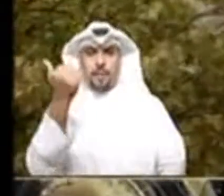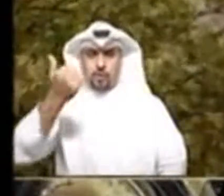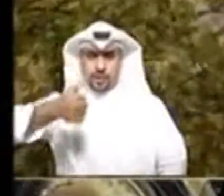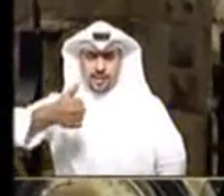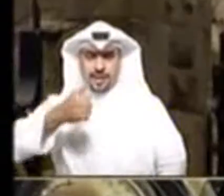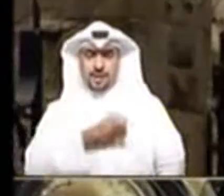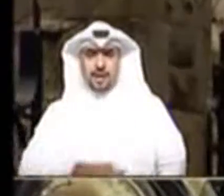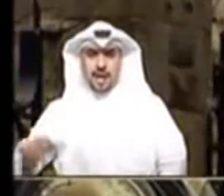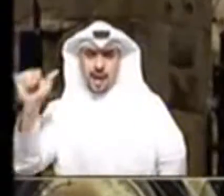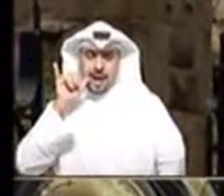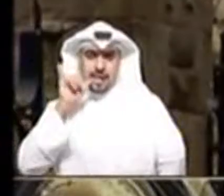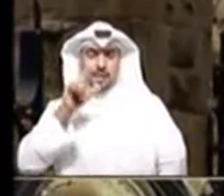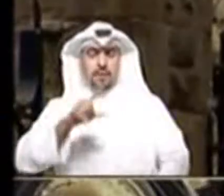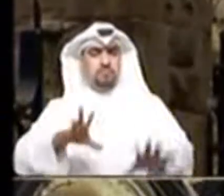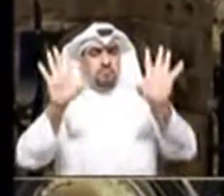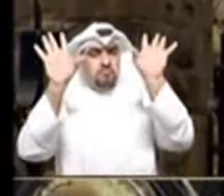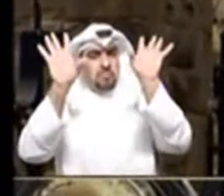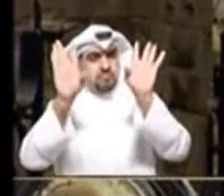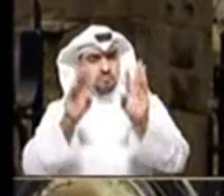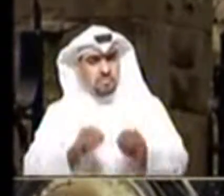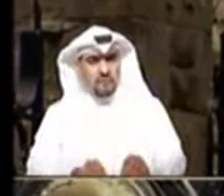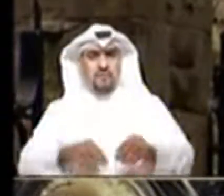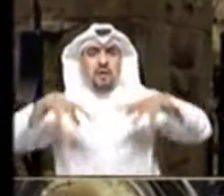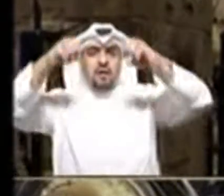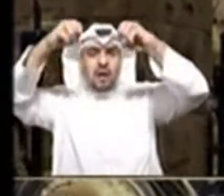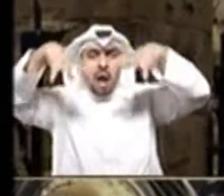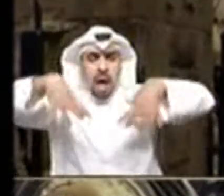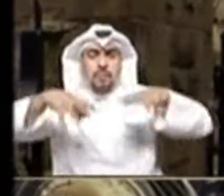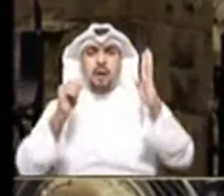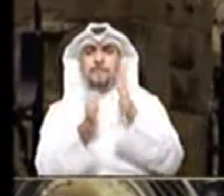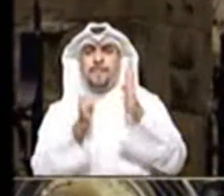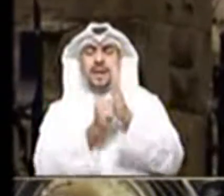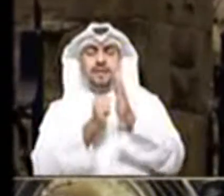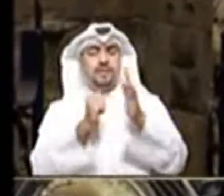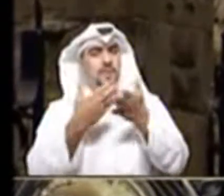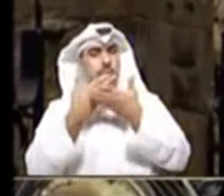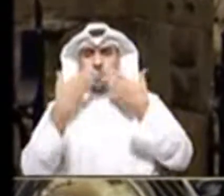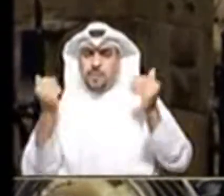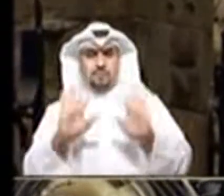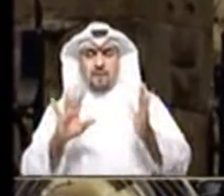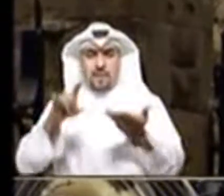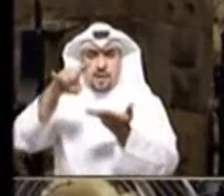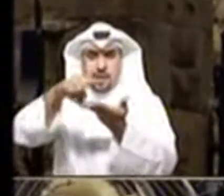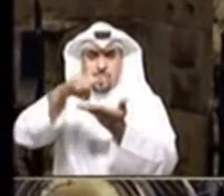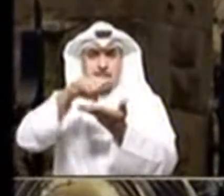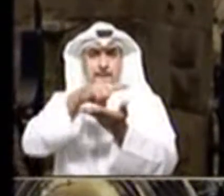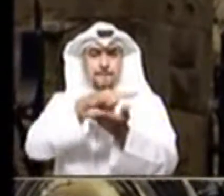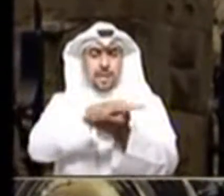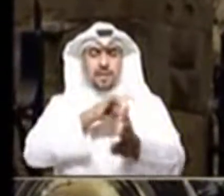للتيار الكهربائي، حرم 186 ألف بيت من التيار، فيما اضطر مطار دبلن إلى إلغاء